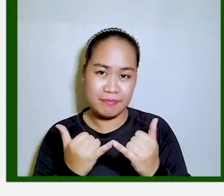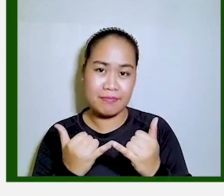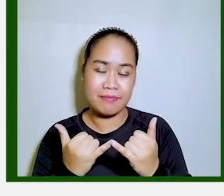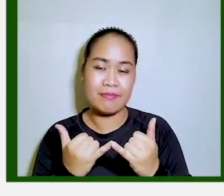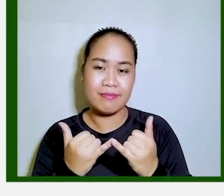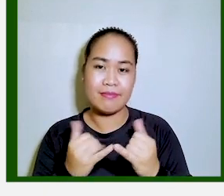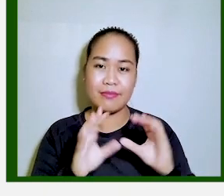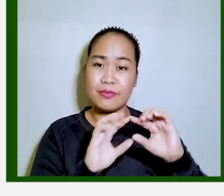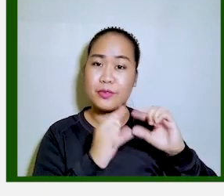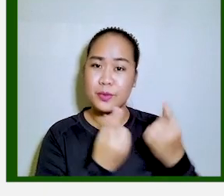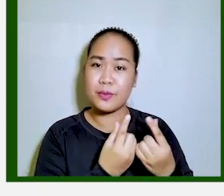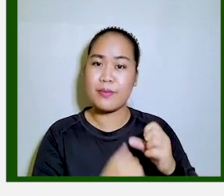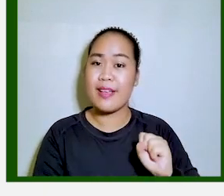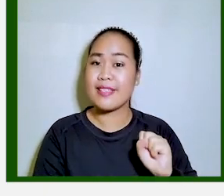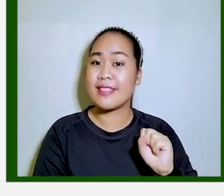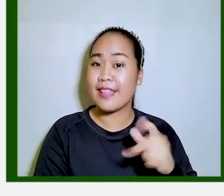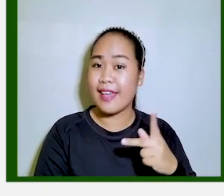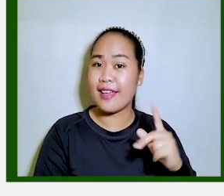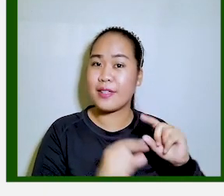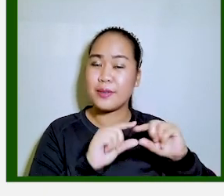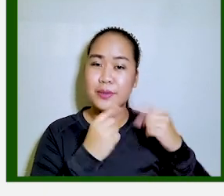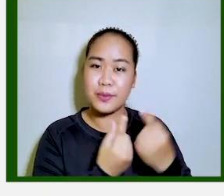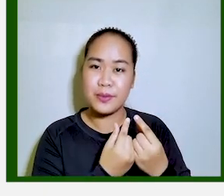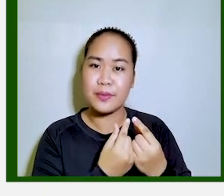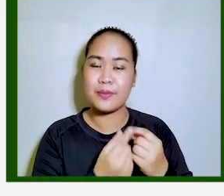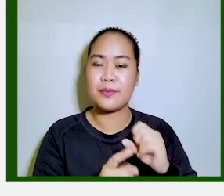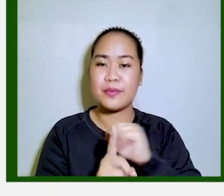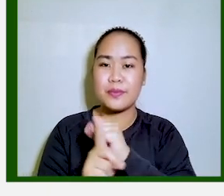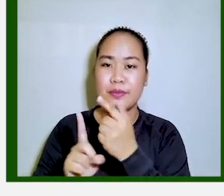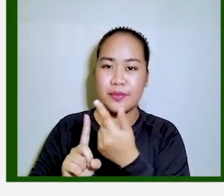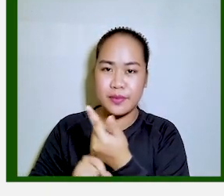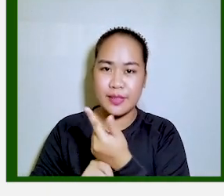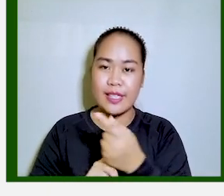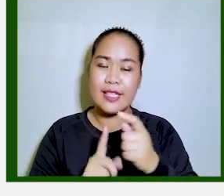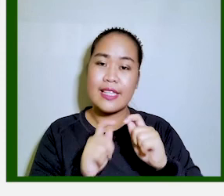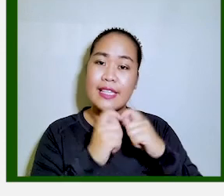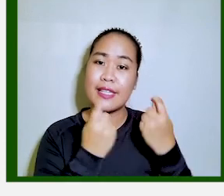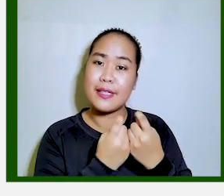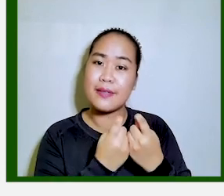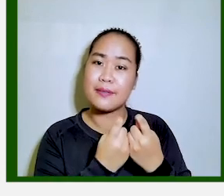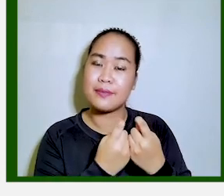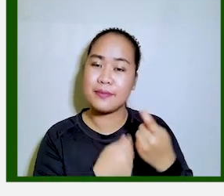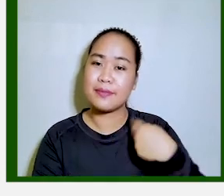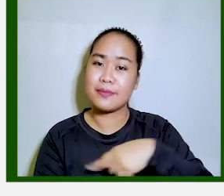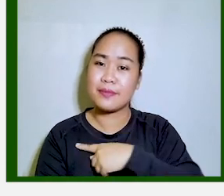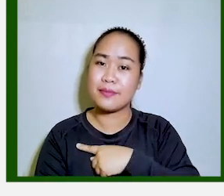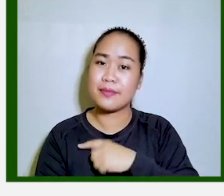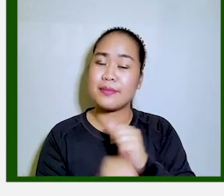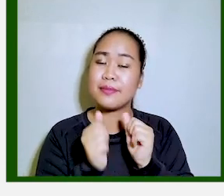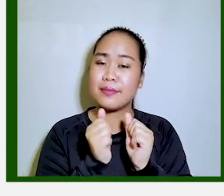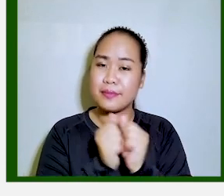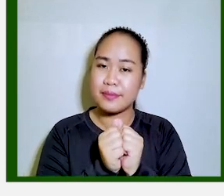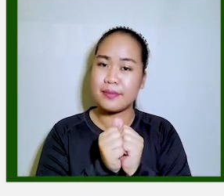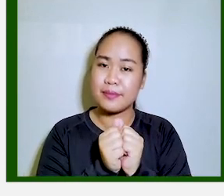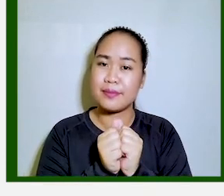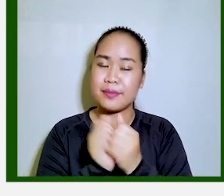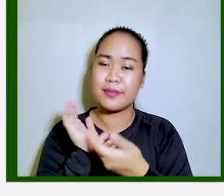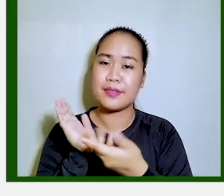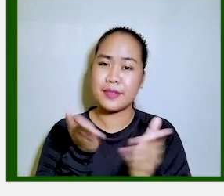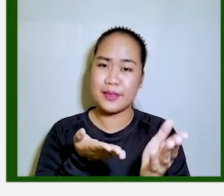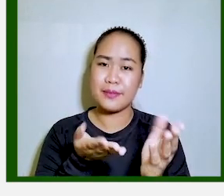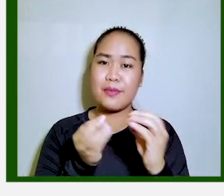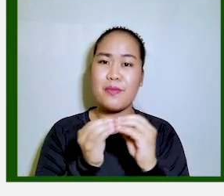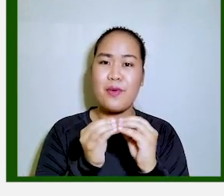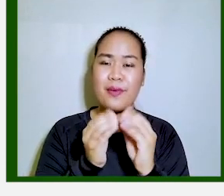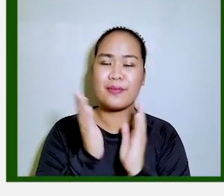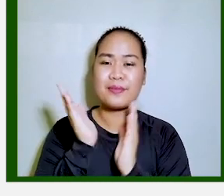ating sanggunian kabataan, of course, sa ating social media team na ating pong katuwang para po makapag-hatid ng serbisyo dito po